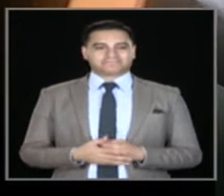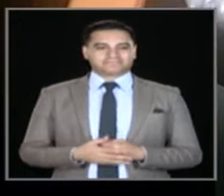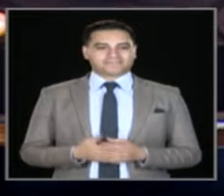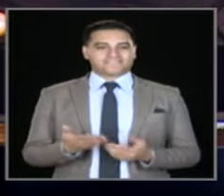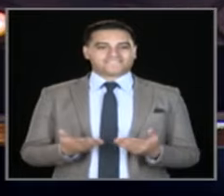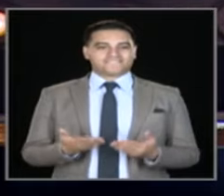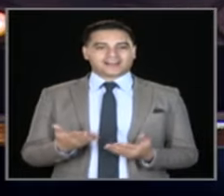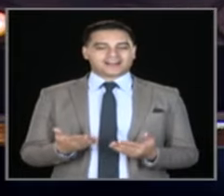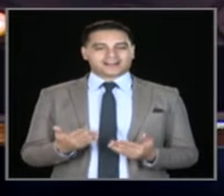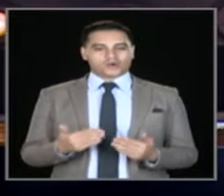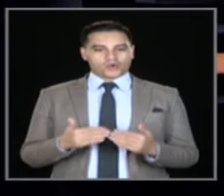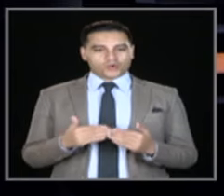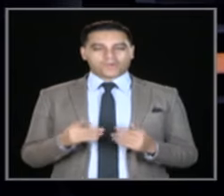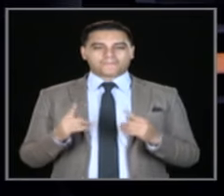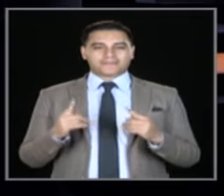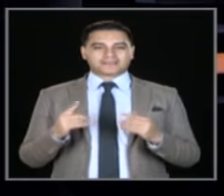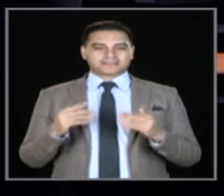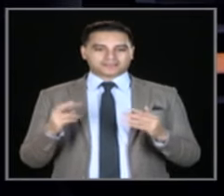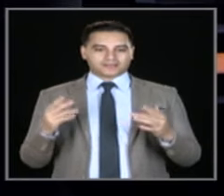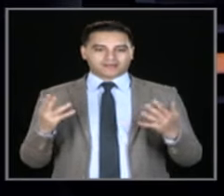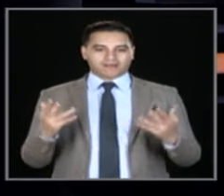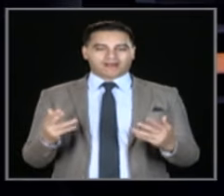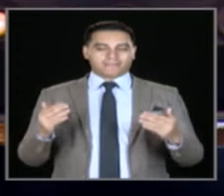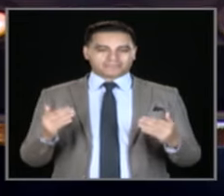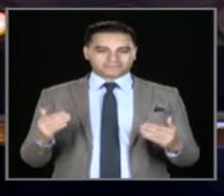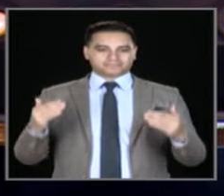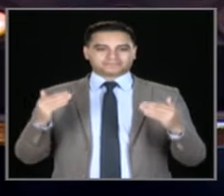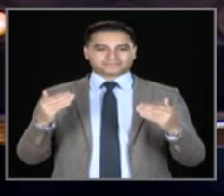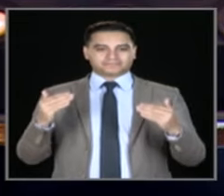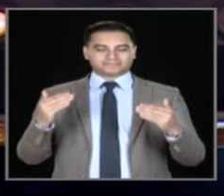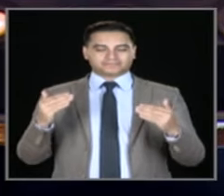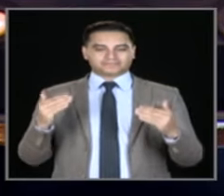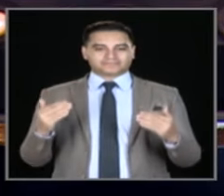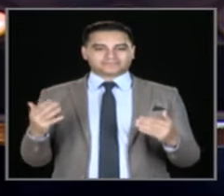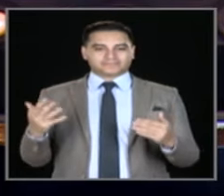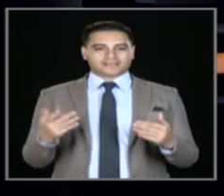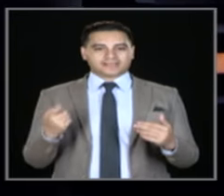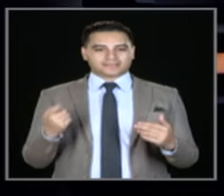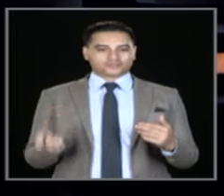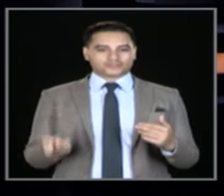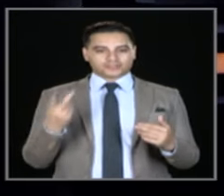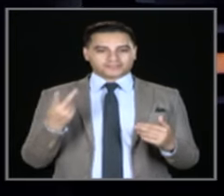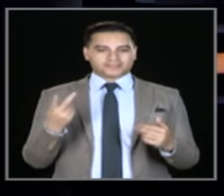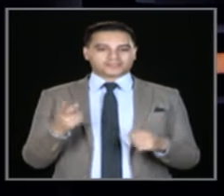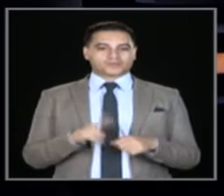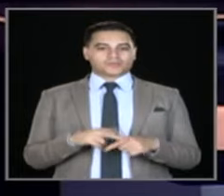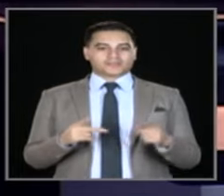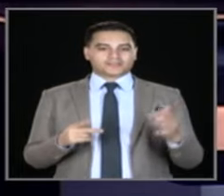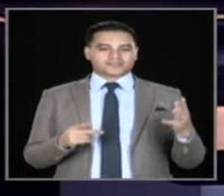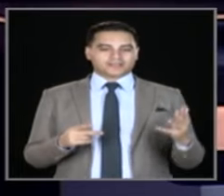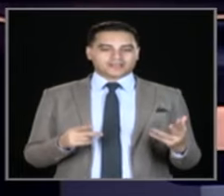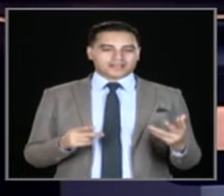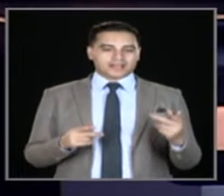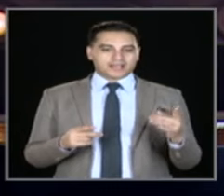زي ما هو ولكن النتيجه اتغيرت جت كنت 40 وسبع اجابات للبدري صح 75 وايت ستون يسري